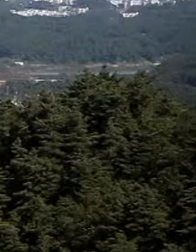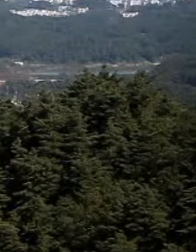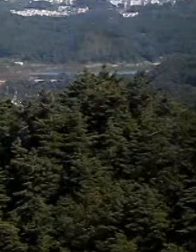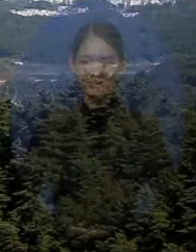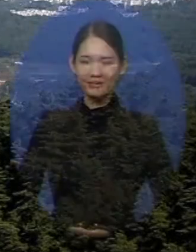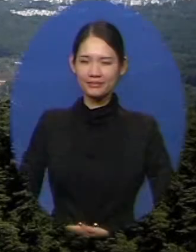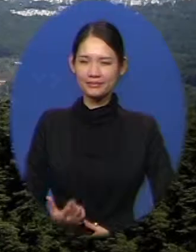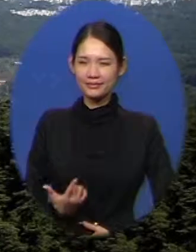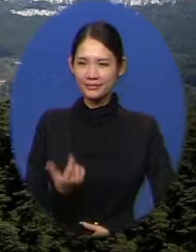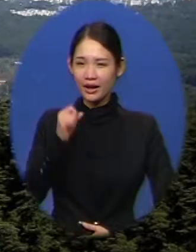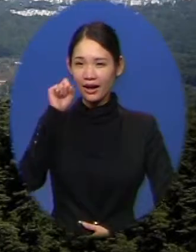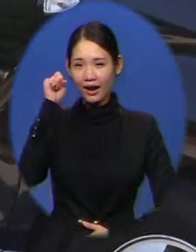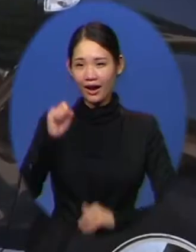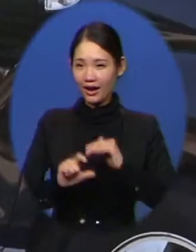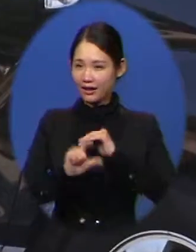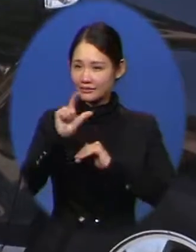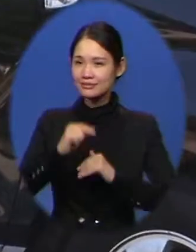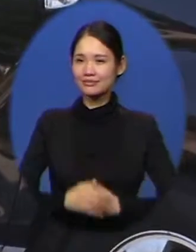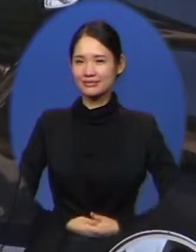이른 아침